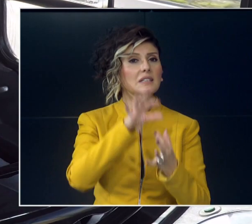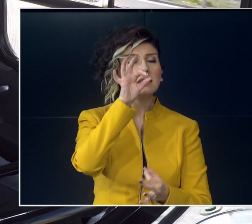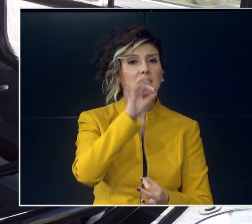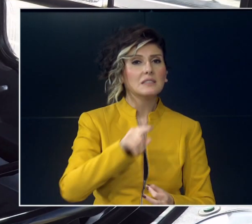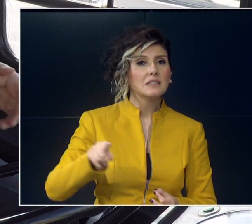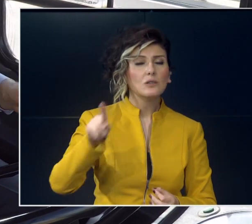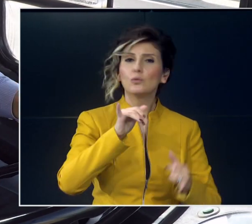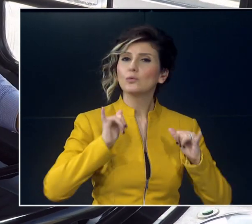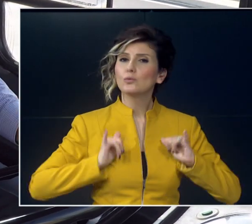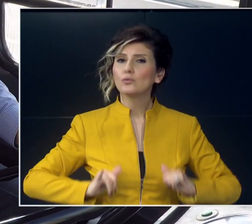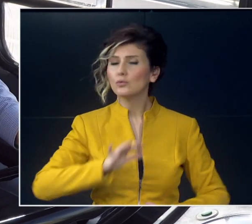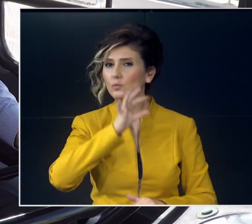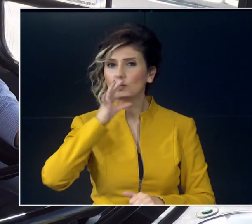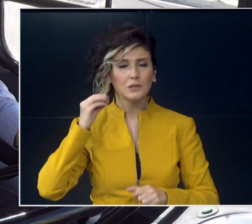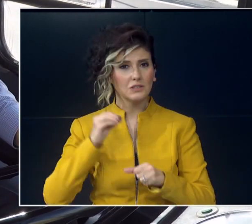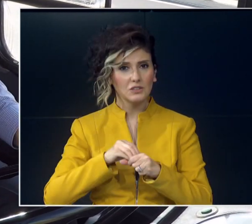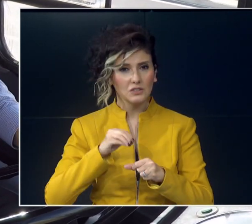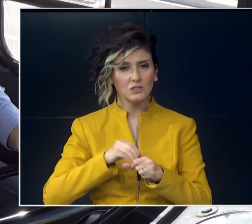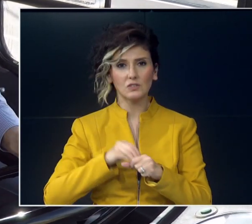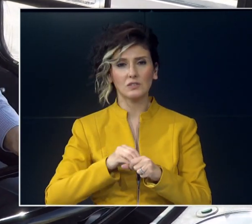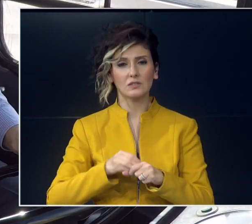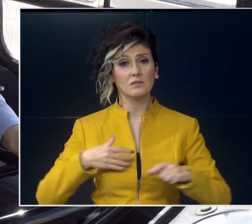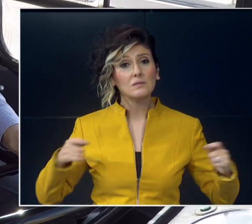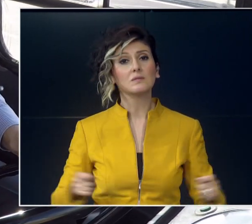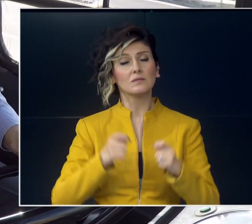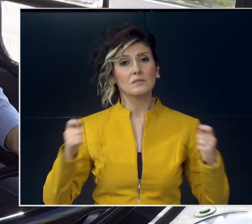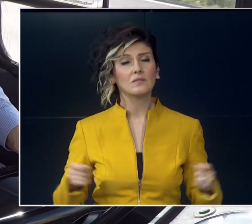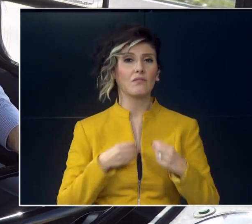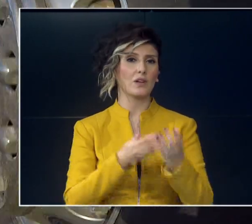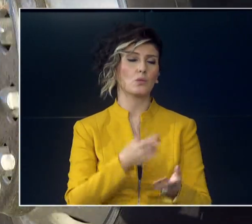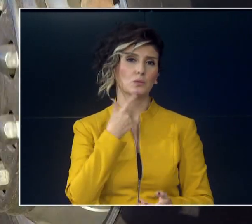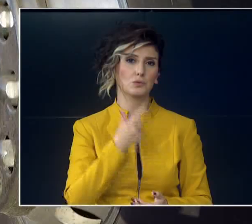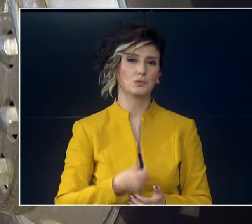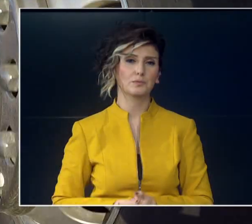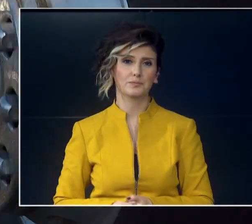insanlarımızın huzur ve mutluluğu için gayret gösteriyoruz.